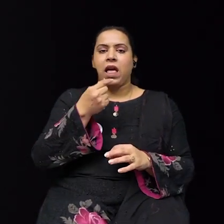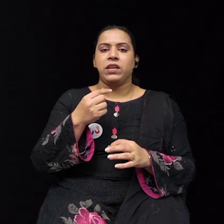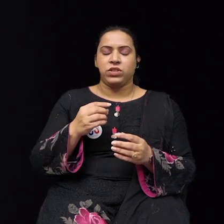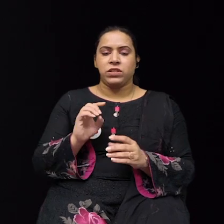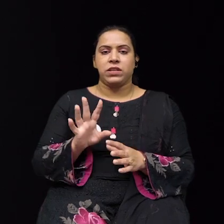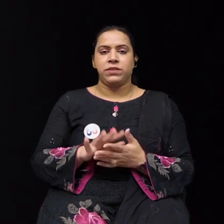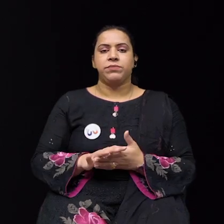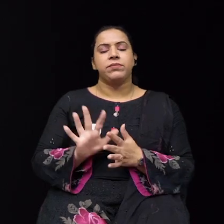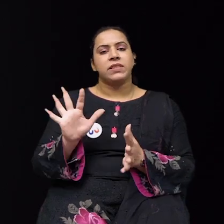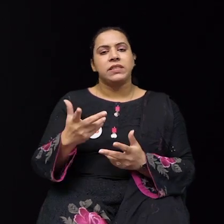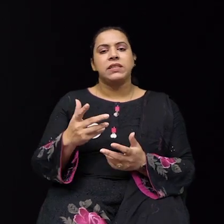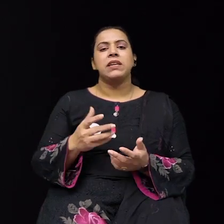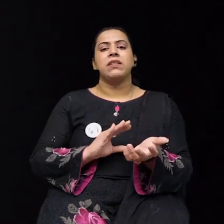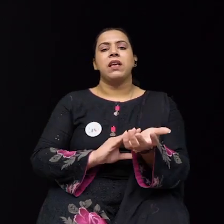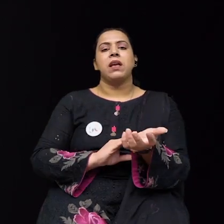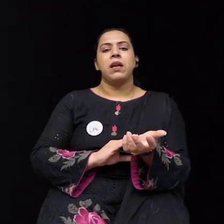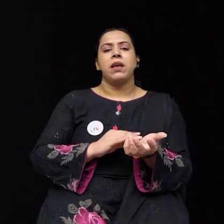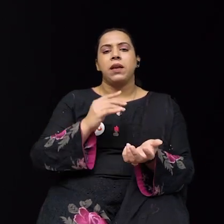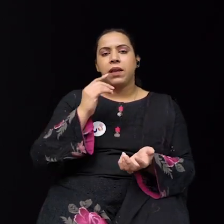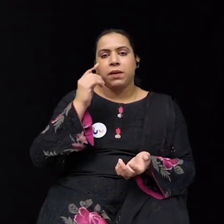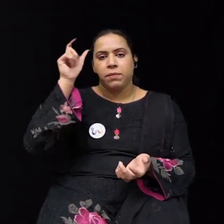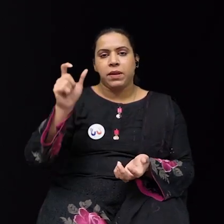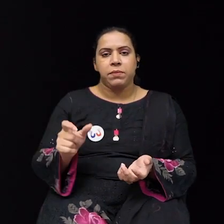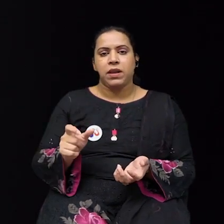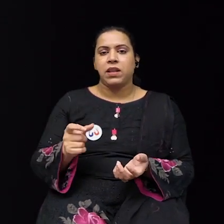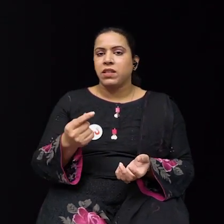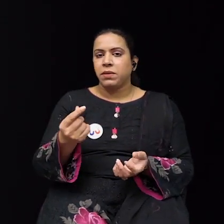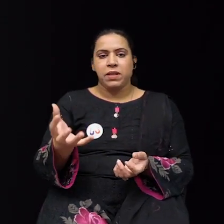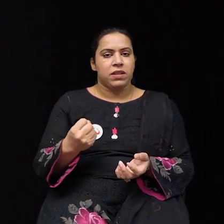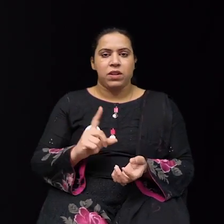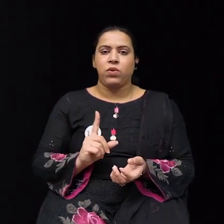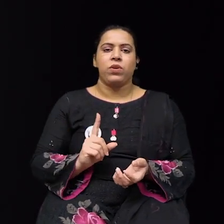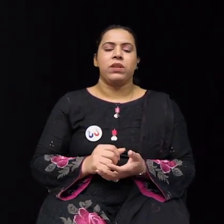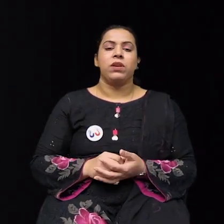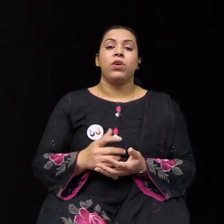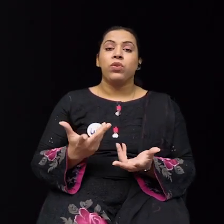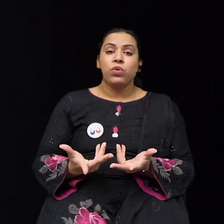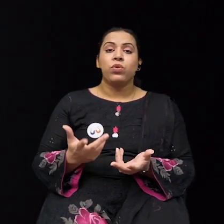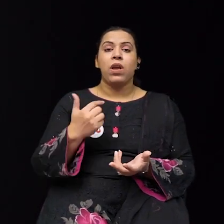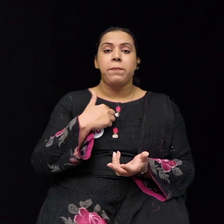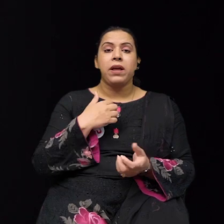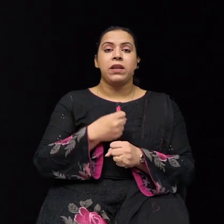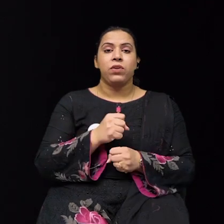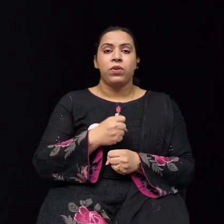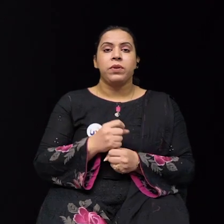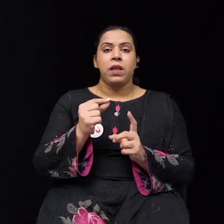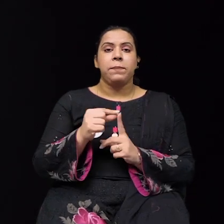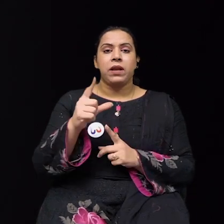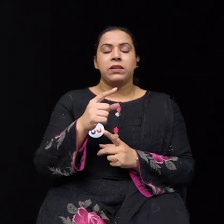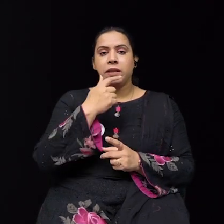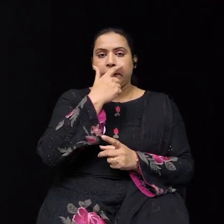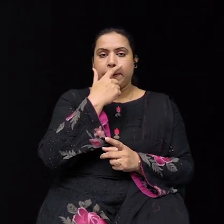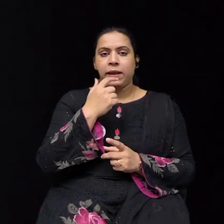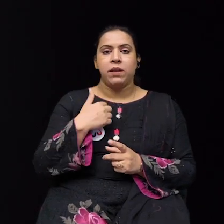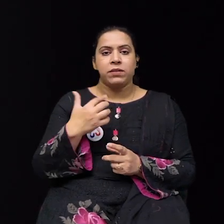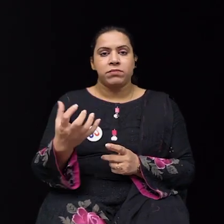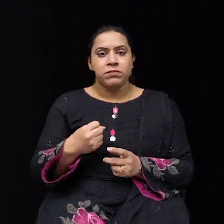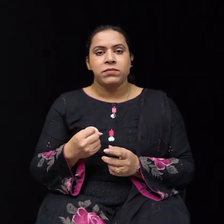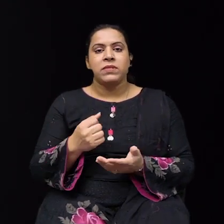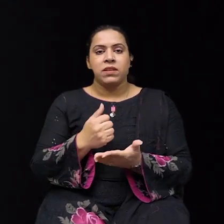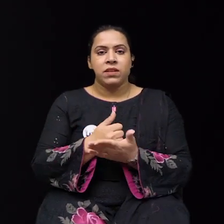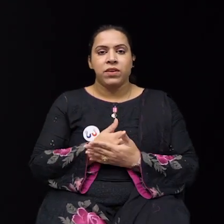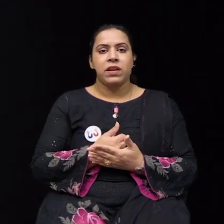مفت علاج کیا جاتا ہے. کسی مریض سے اس کا خرچہ نہیں لیا جاتا. کیوں؟ کیونکہ ہماری سرکار پاکستان